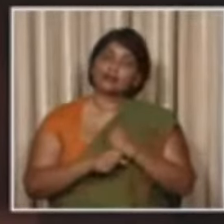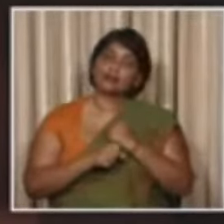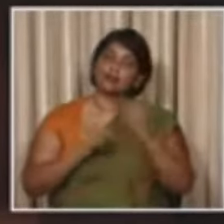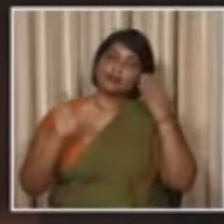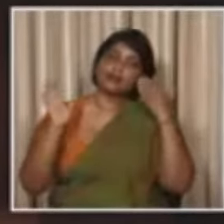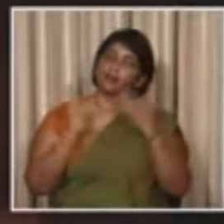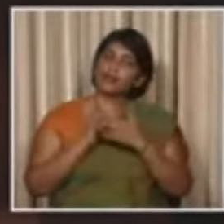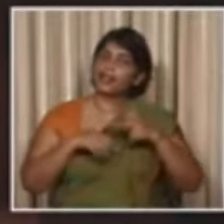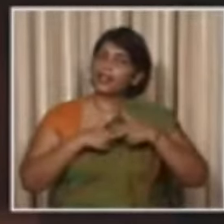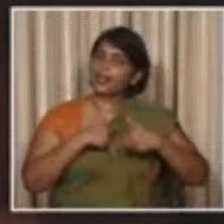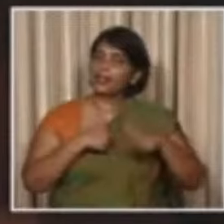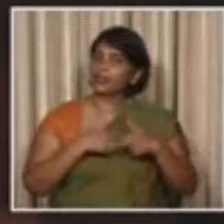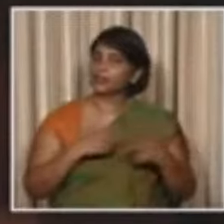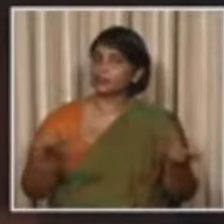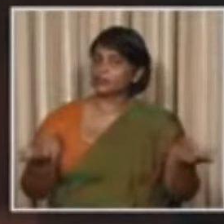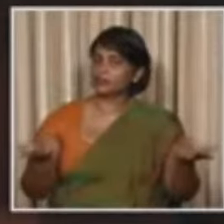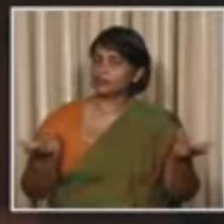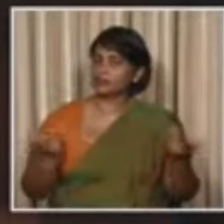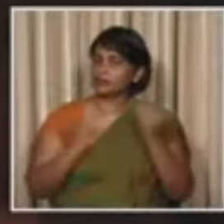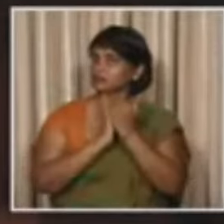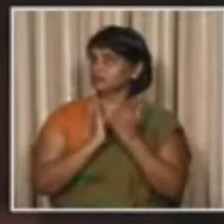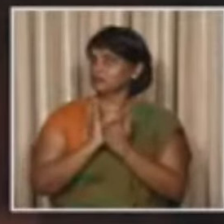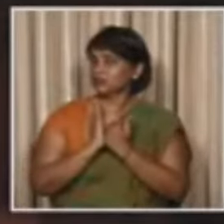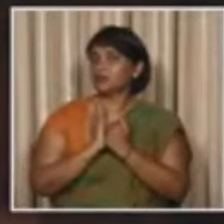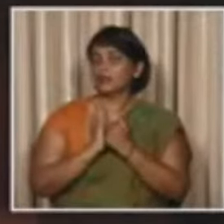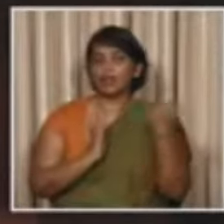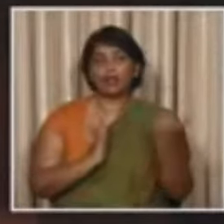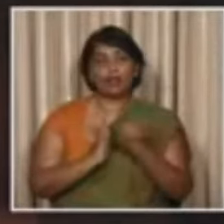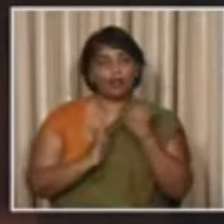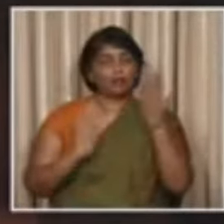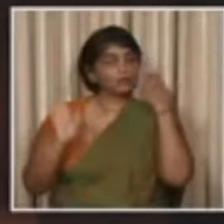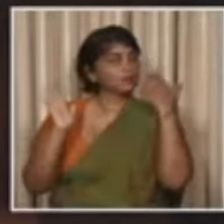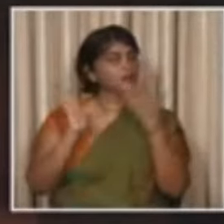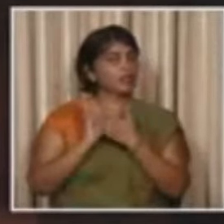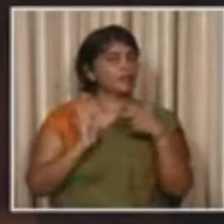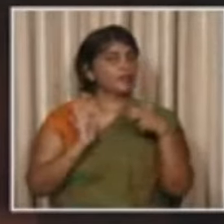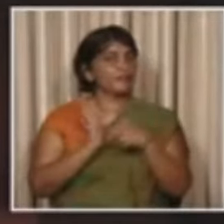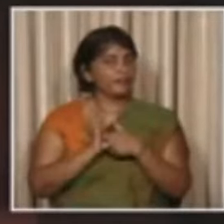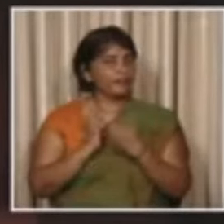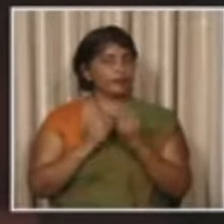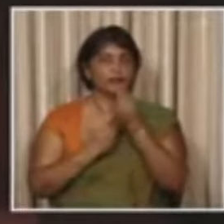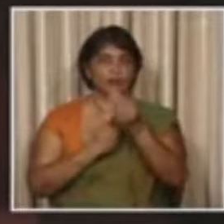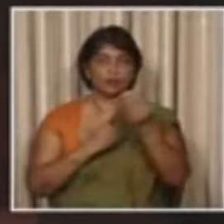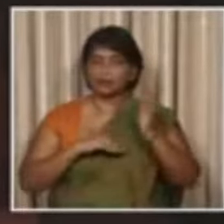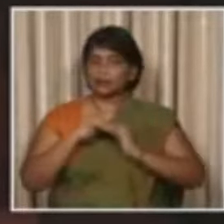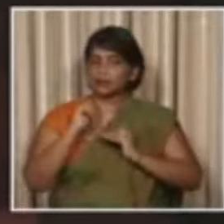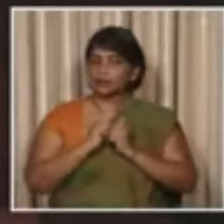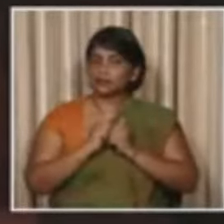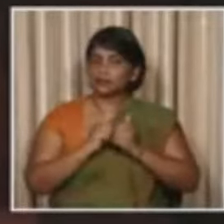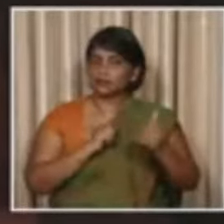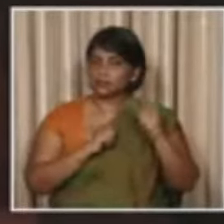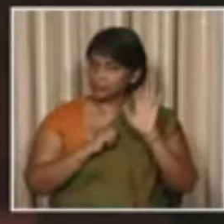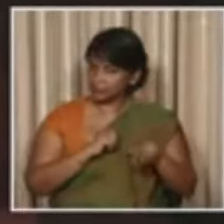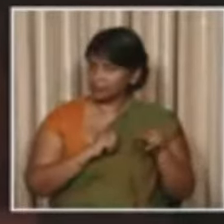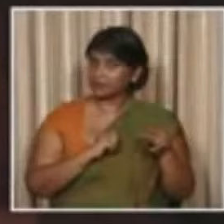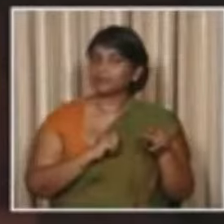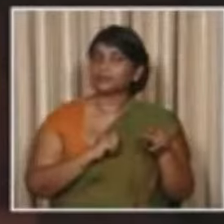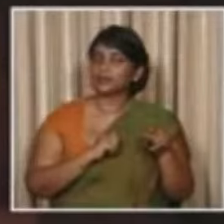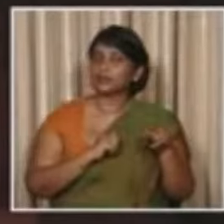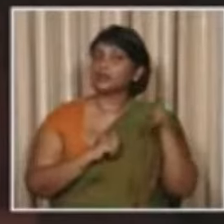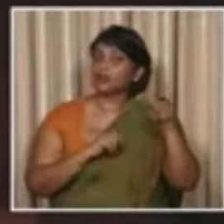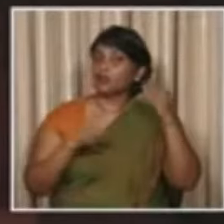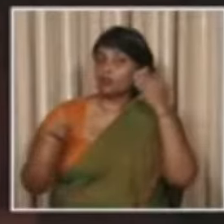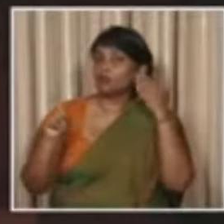වීමට හේතු වූ කරුණු මොනවාද? නව පද්ධතිය ඔස්සේ වීසා නිකුත් කිරීමේ ක්‍රමවේදය ක්‍රියාත්මක කිරීමේදී